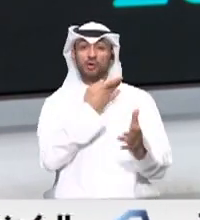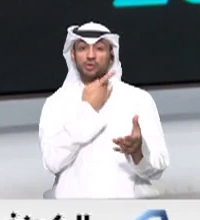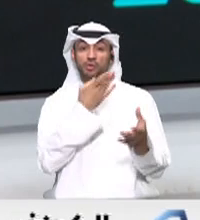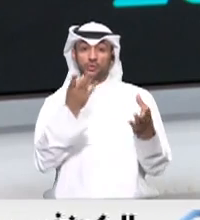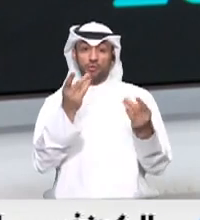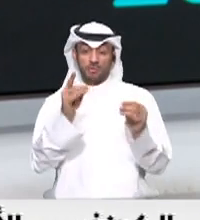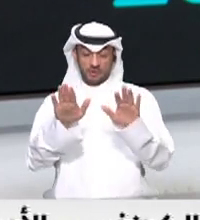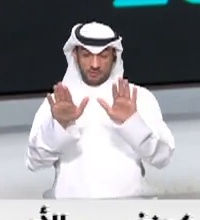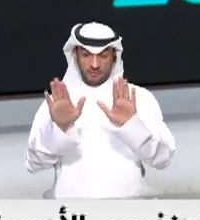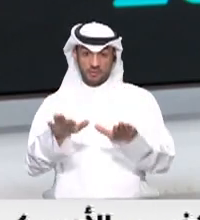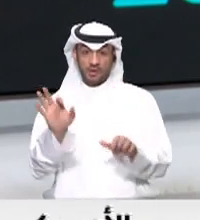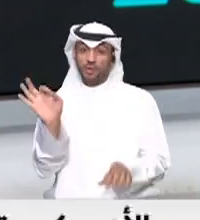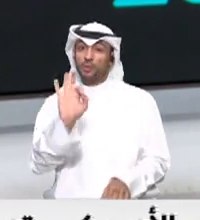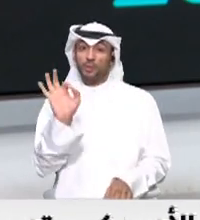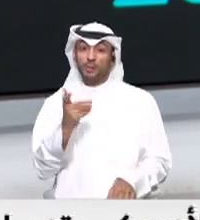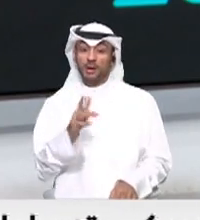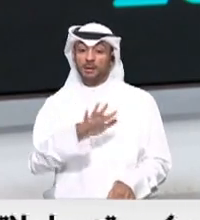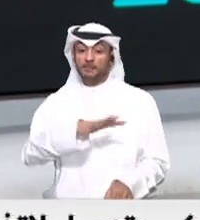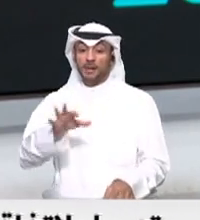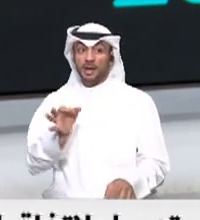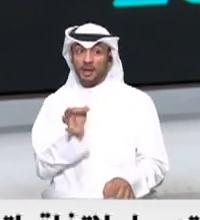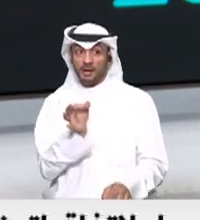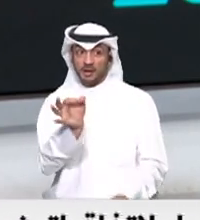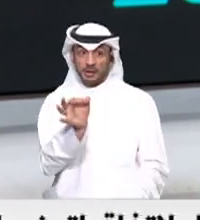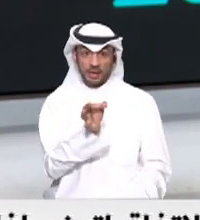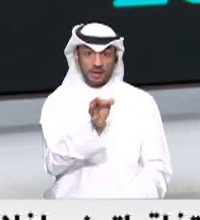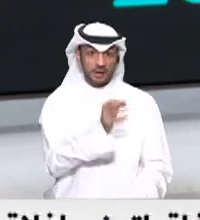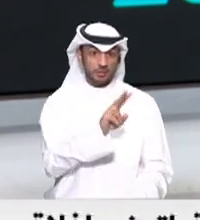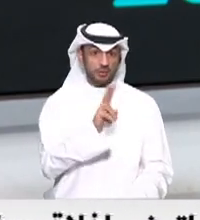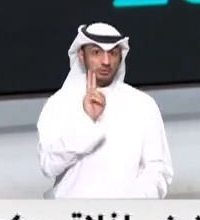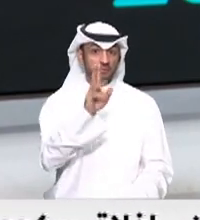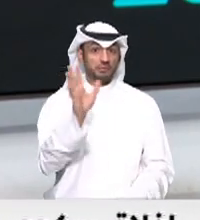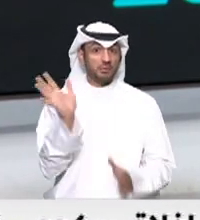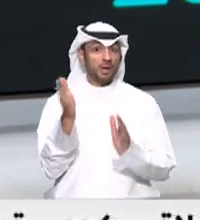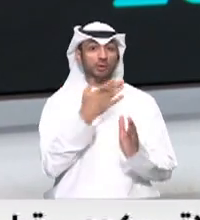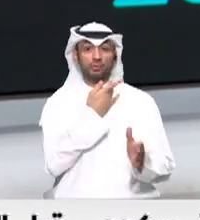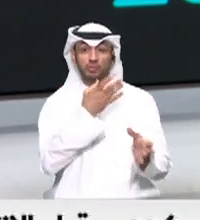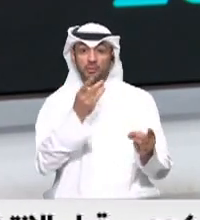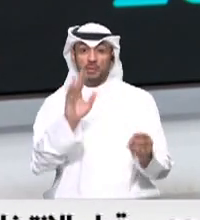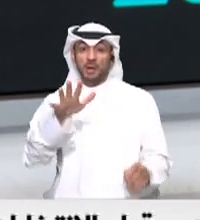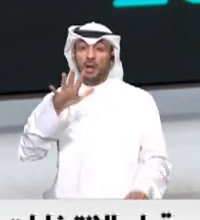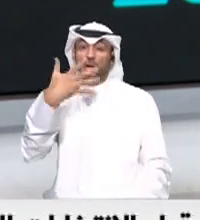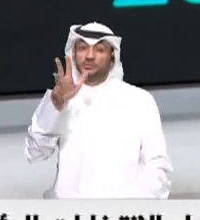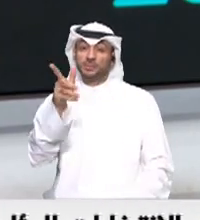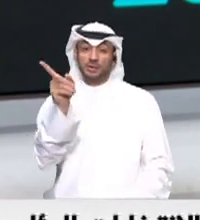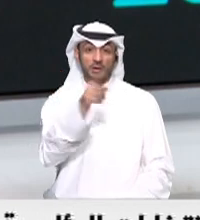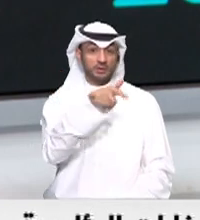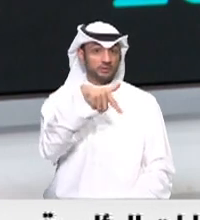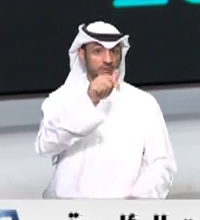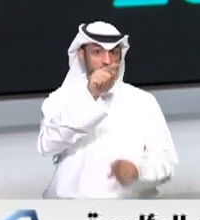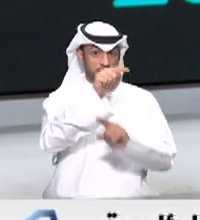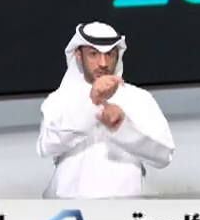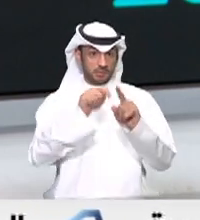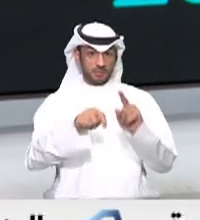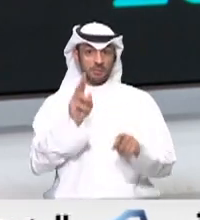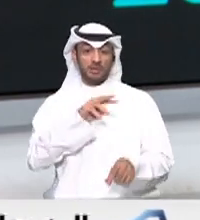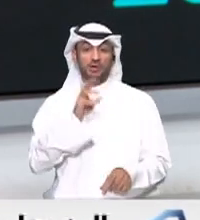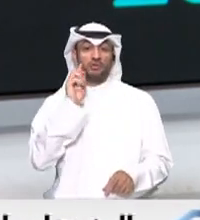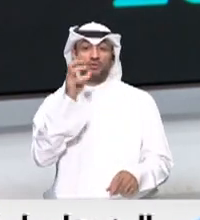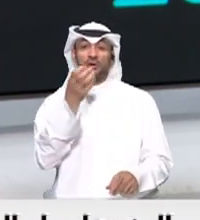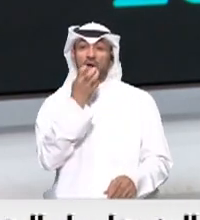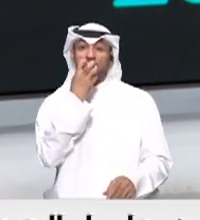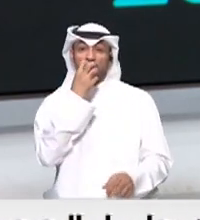الرطوبه محصوره فقط على المناطق الساحليه وتتفاوت نسبتها ما بين ال 50 الى 60% ولكن الاجواء الجافه على المناطق